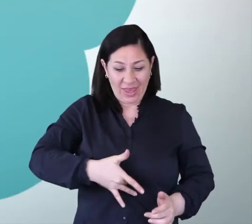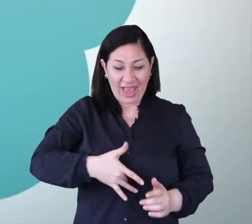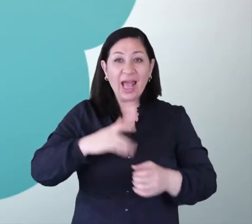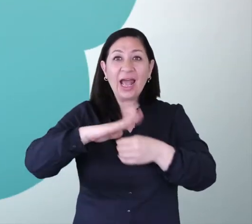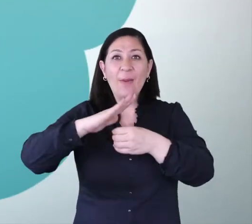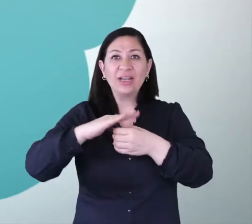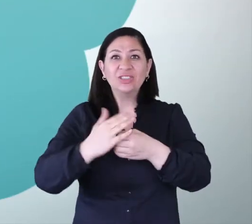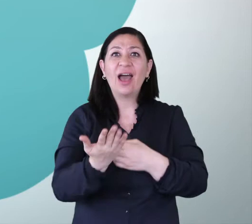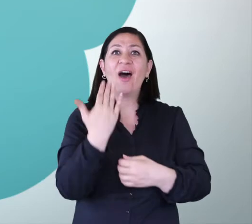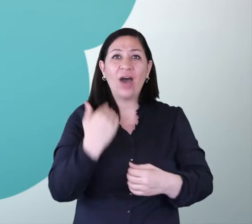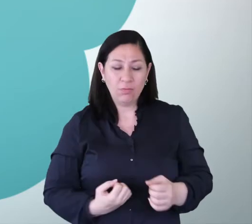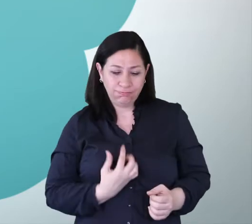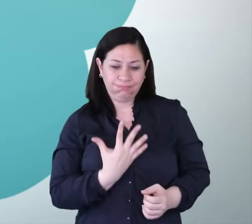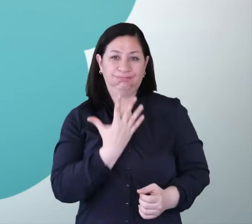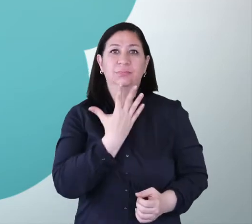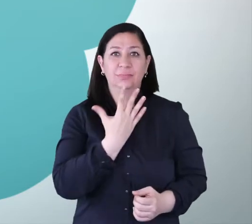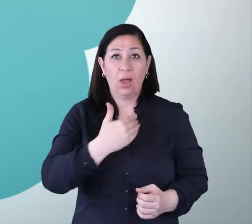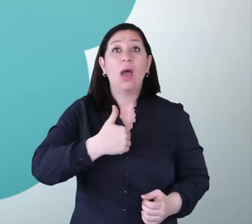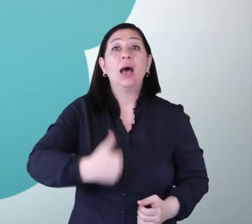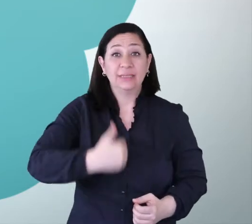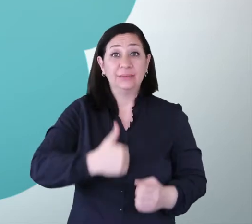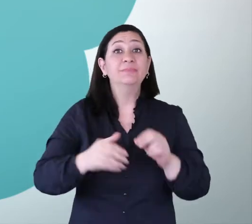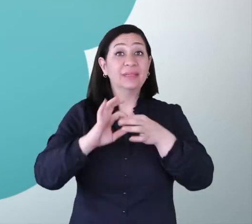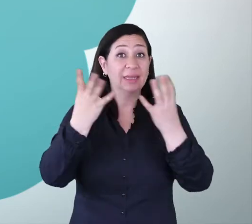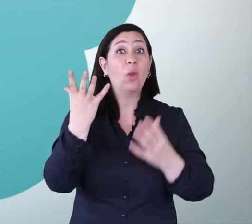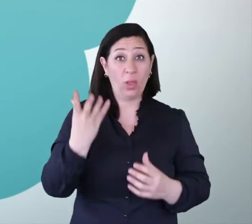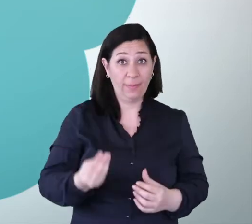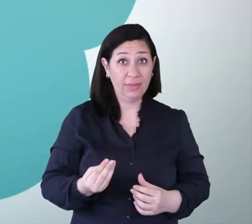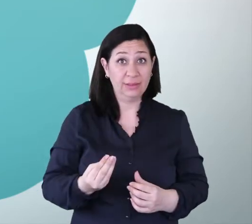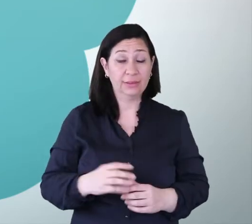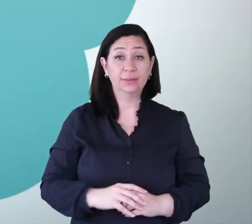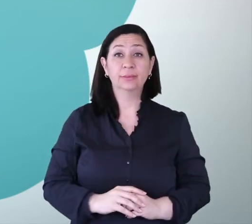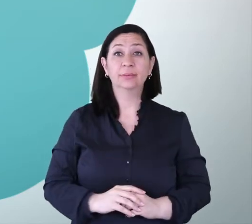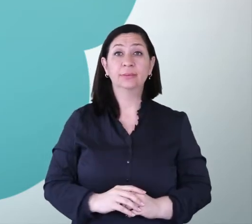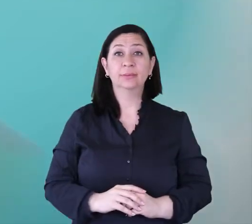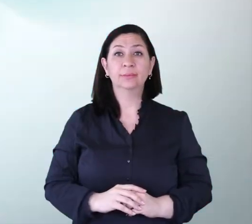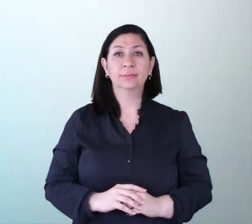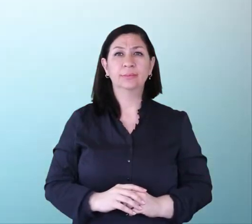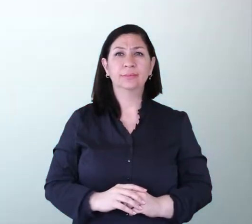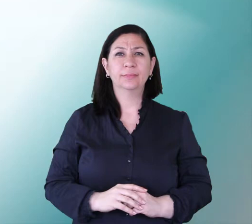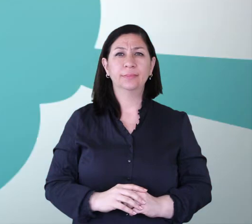gastroözofageal reflü yani mide içeriğinin yemek borusuna geri kaçması durumu gibi ek hastalıklar,